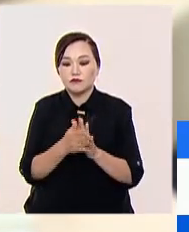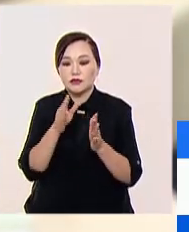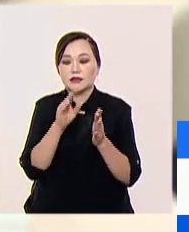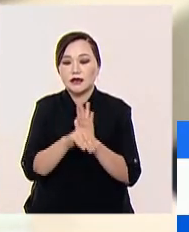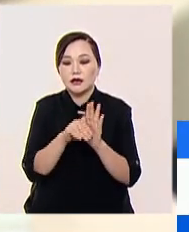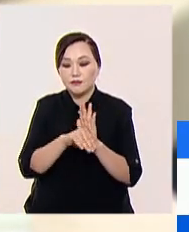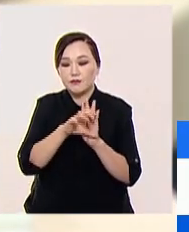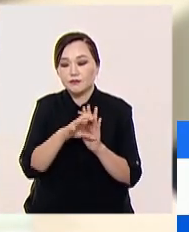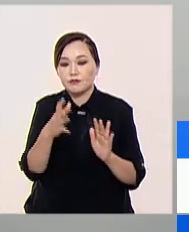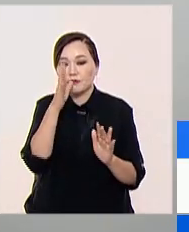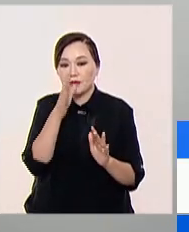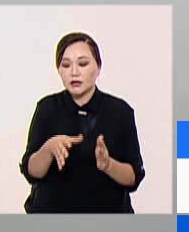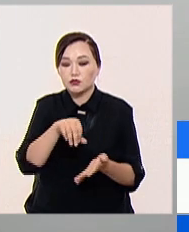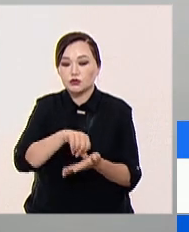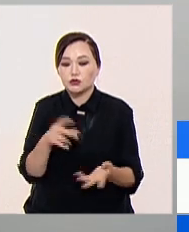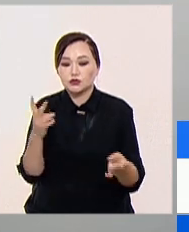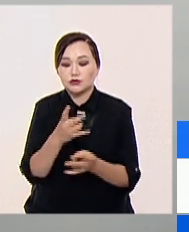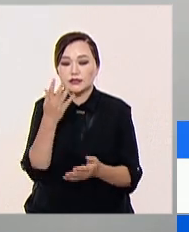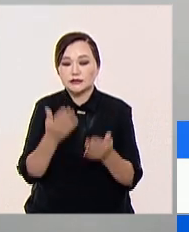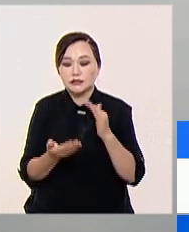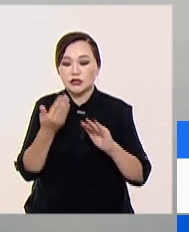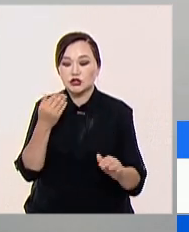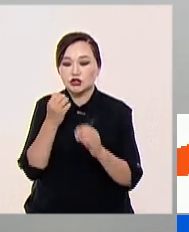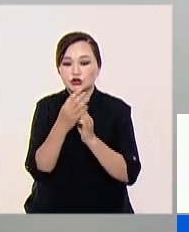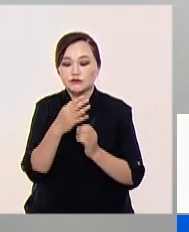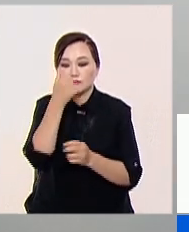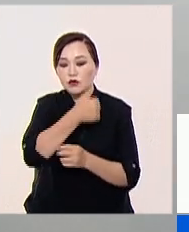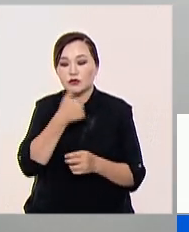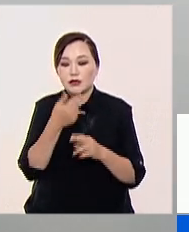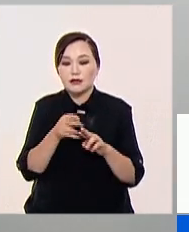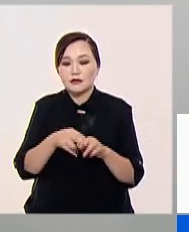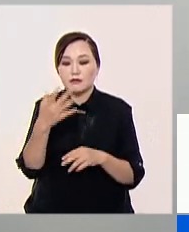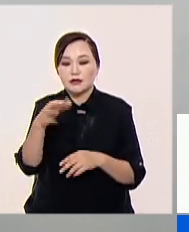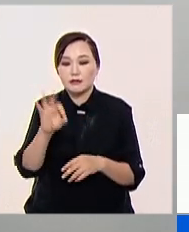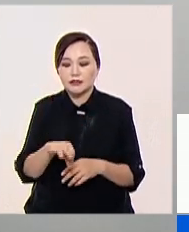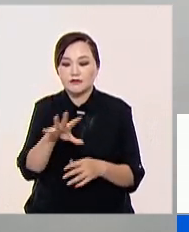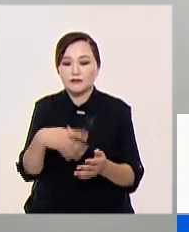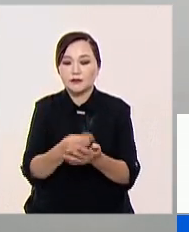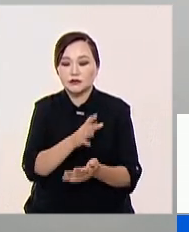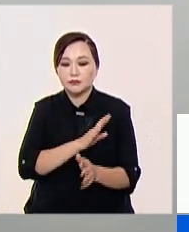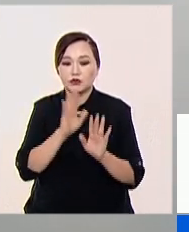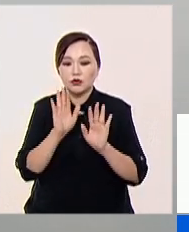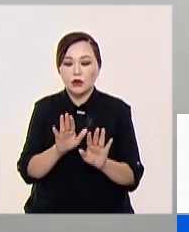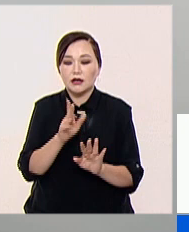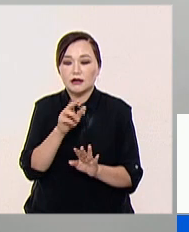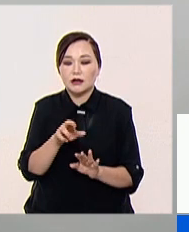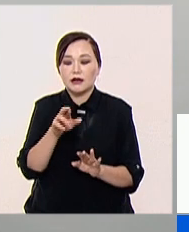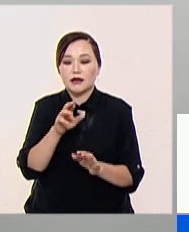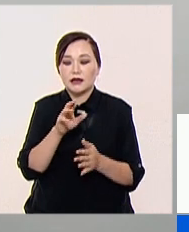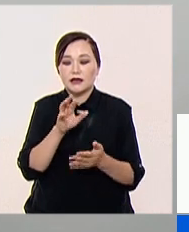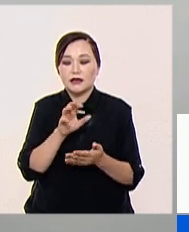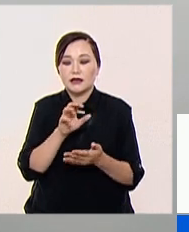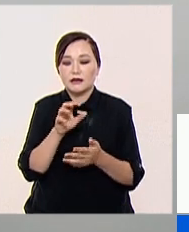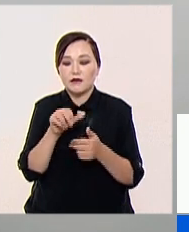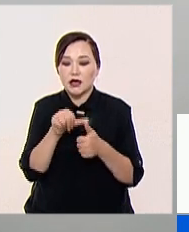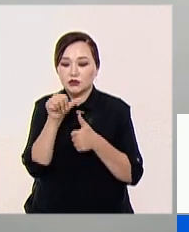системе не менее 5 лет. Если раньше, с 2014 года, эти 5% выплачивались только для занятых, как я уже говорил,